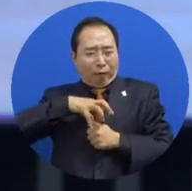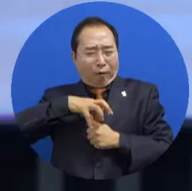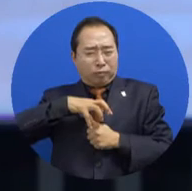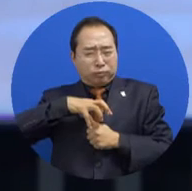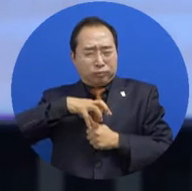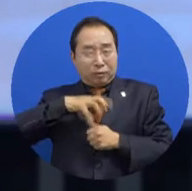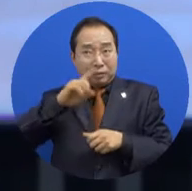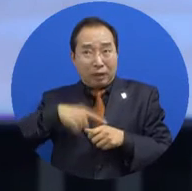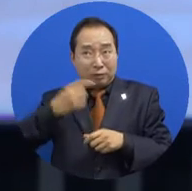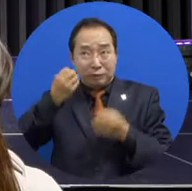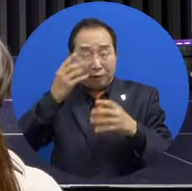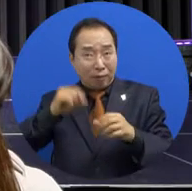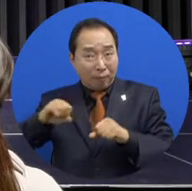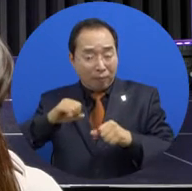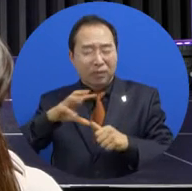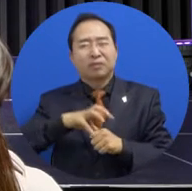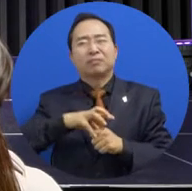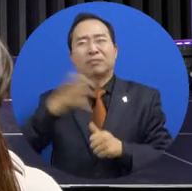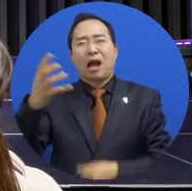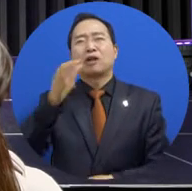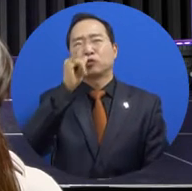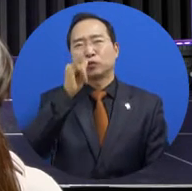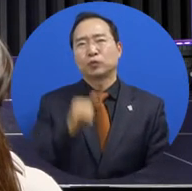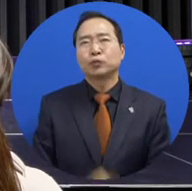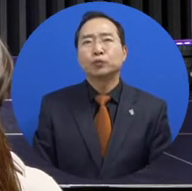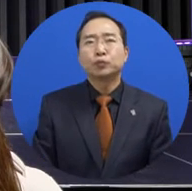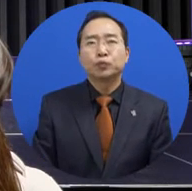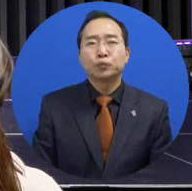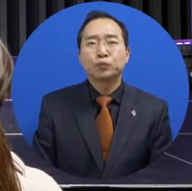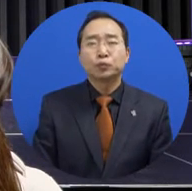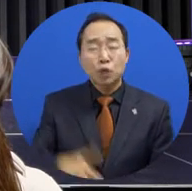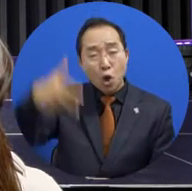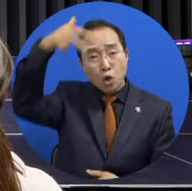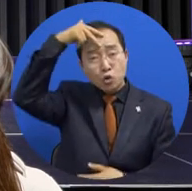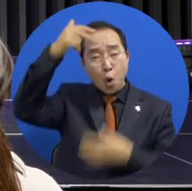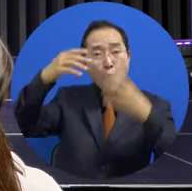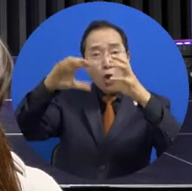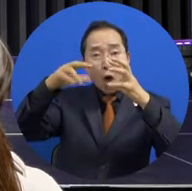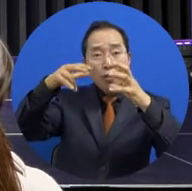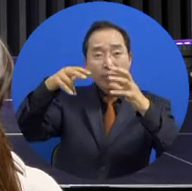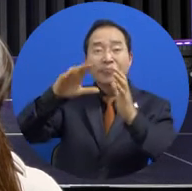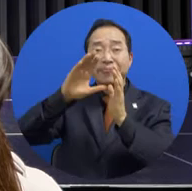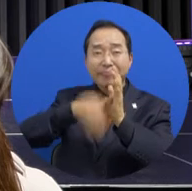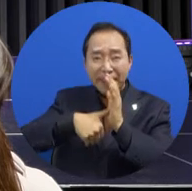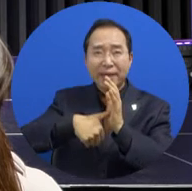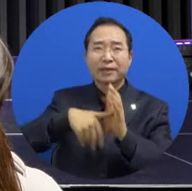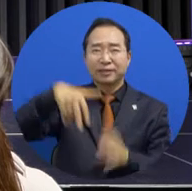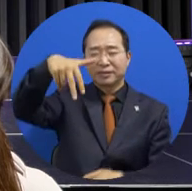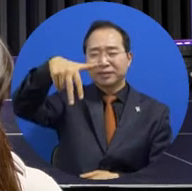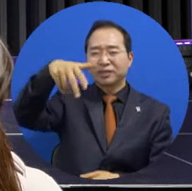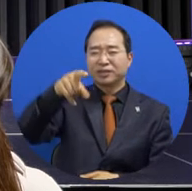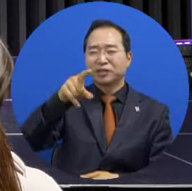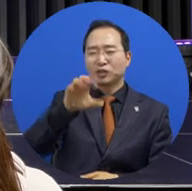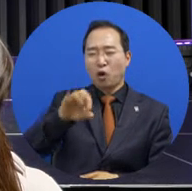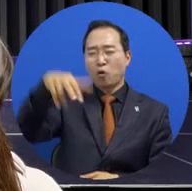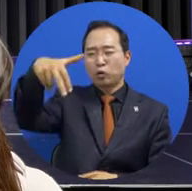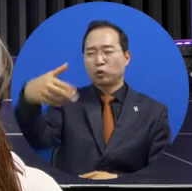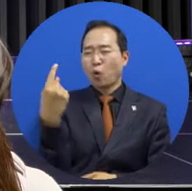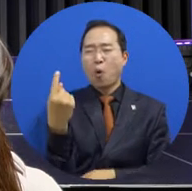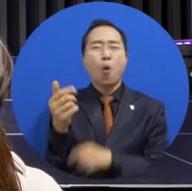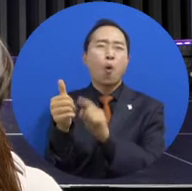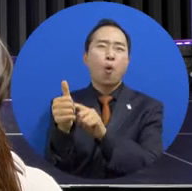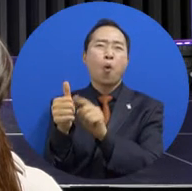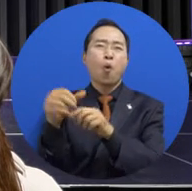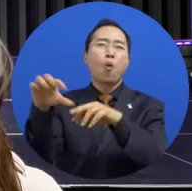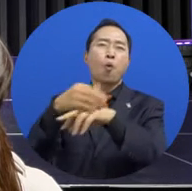걸로부터 벗어날 수 있다. 예, 이분은 이제 그 우리가 조선 시대를 이끈 세종하고 또 하나의